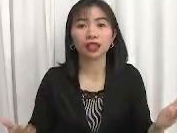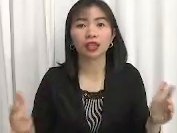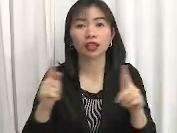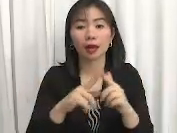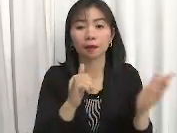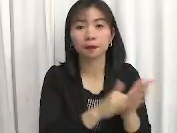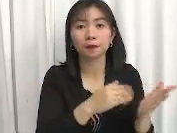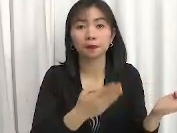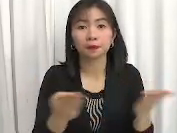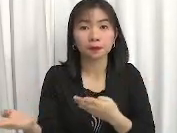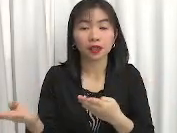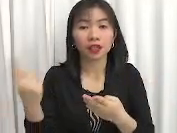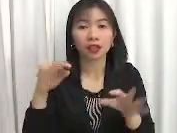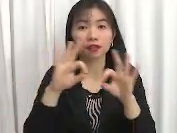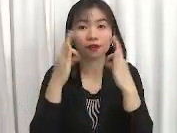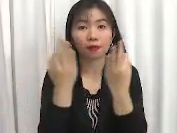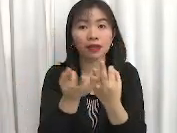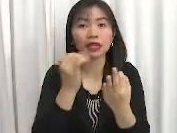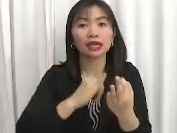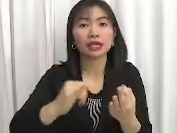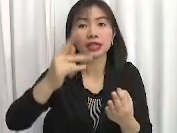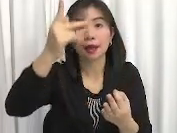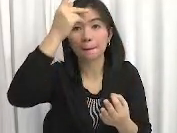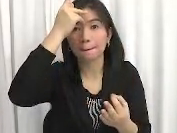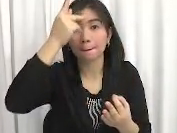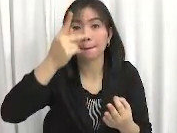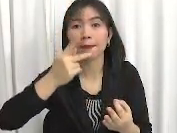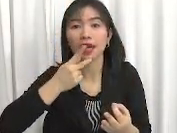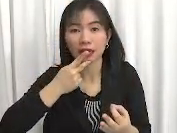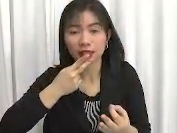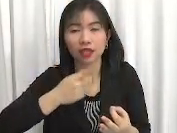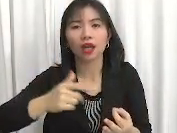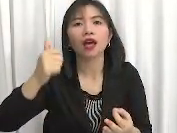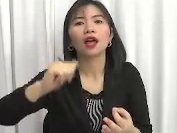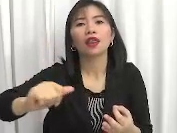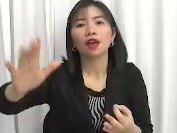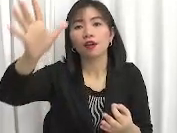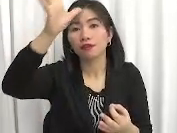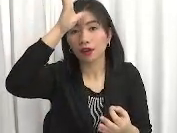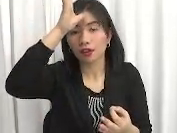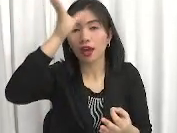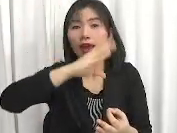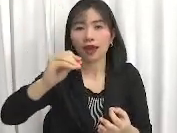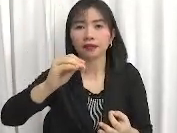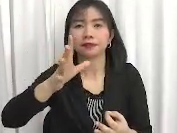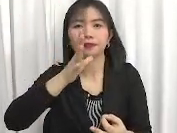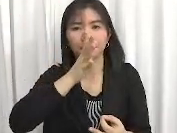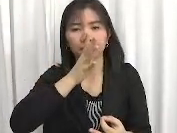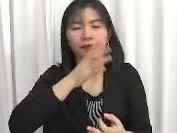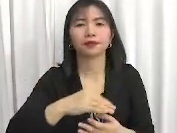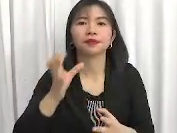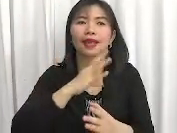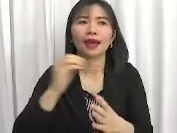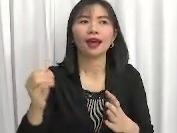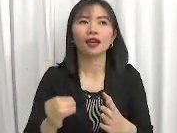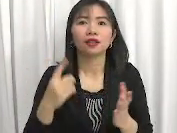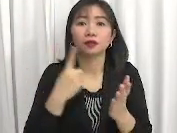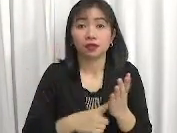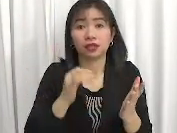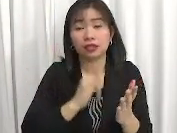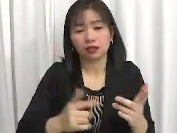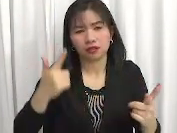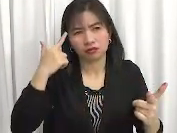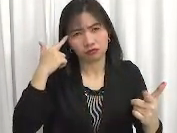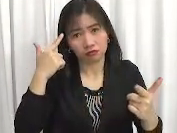mga magulang. Ang tatay at ang nanay. At kung ano ang ano yung goal